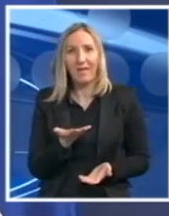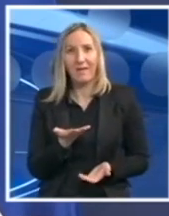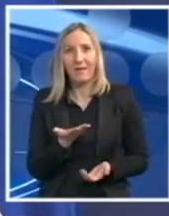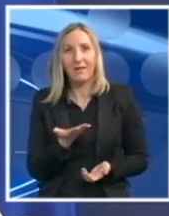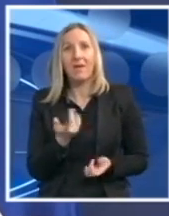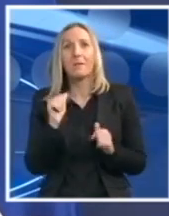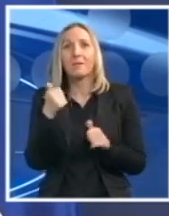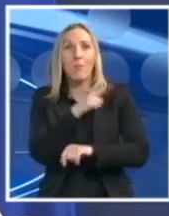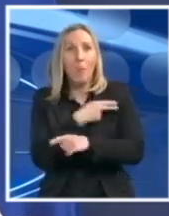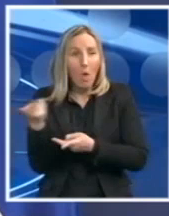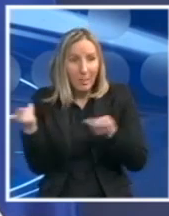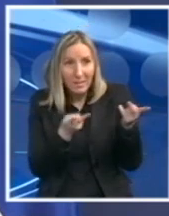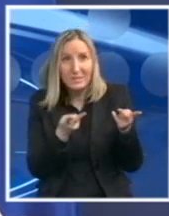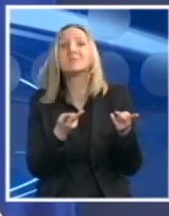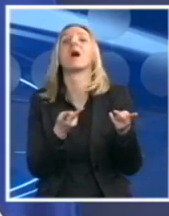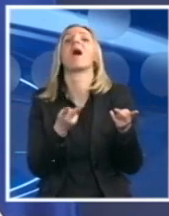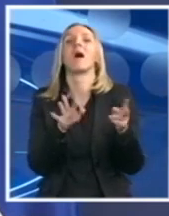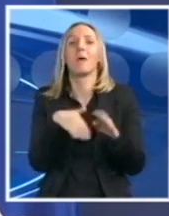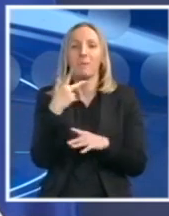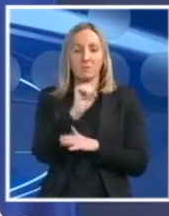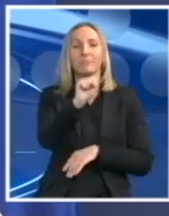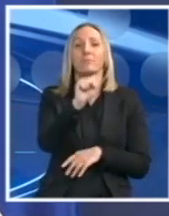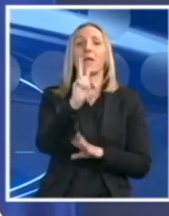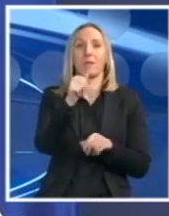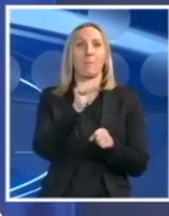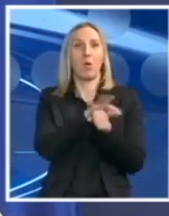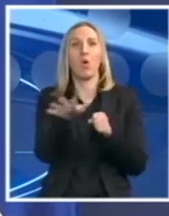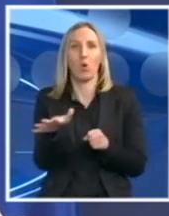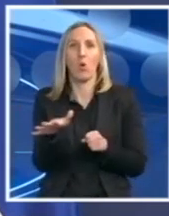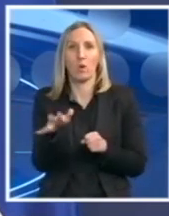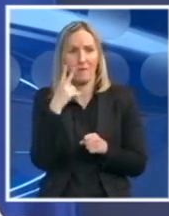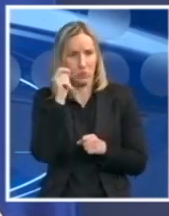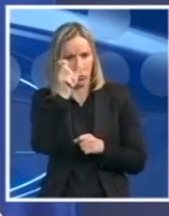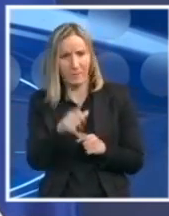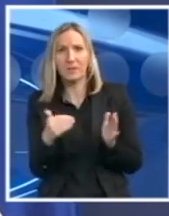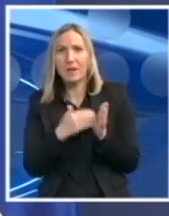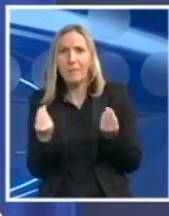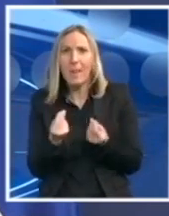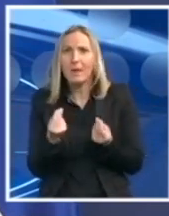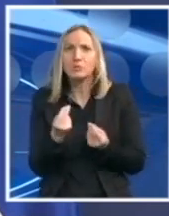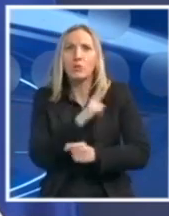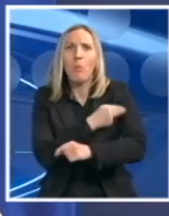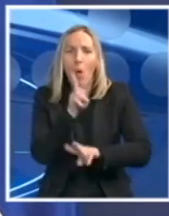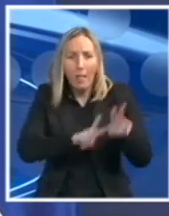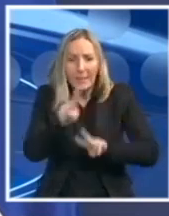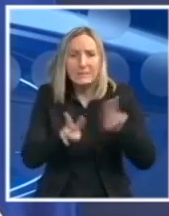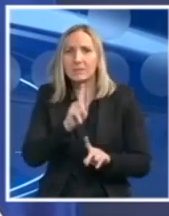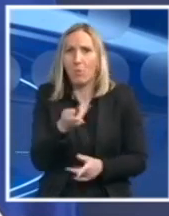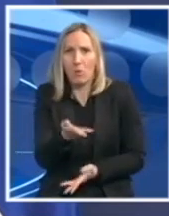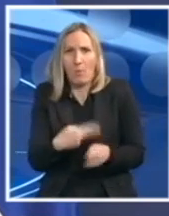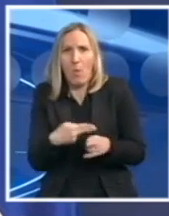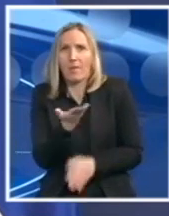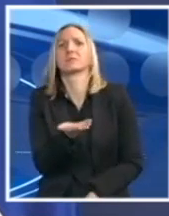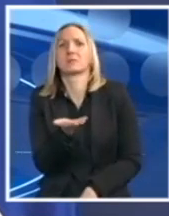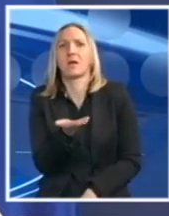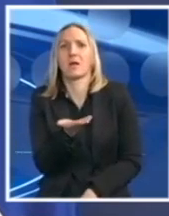da su oni imali ovu infekciju, ali vidite da se radi o čoveku kome je potrebno bolničko lečenje. A